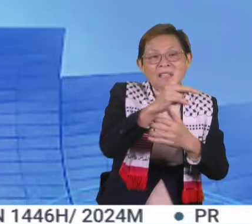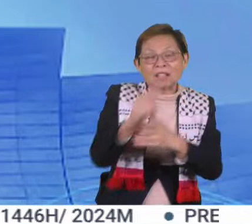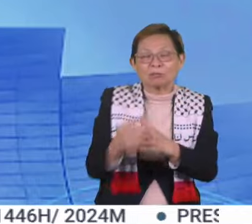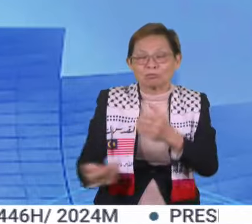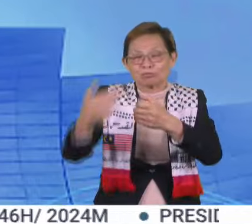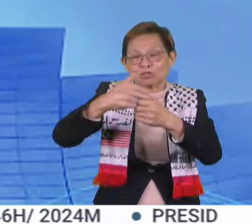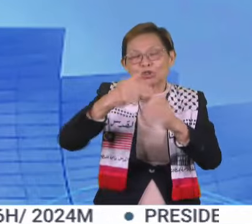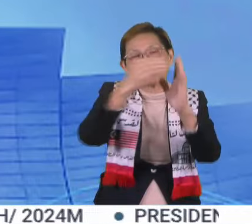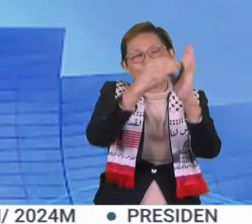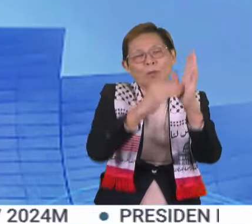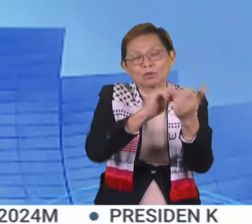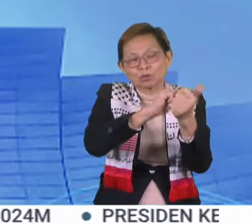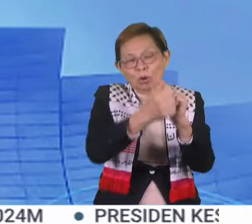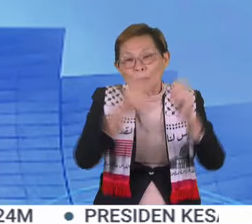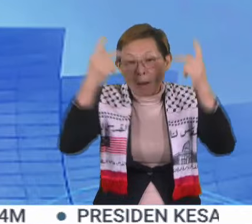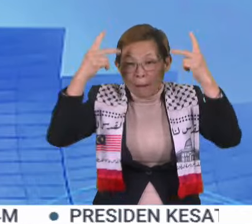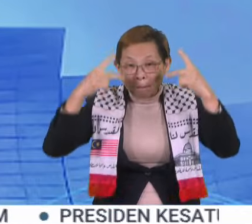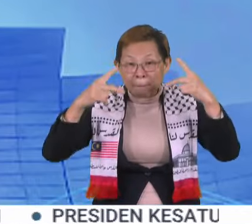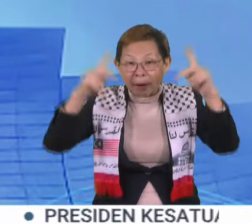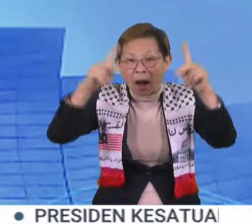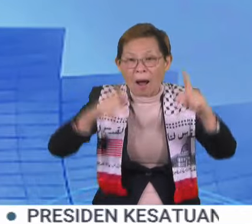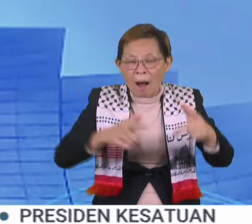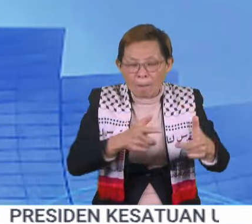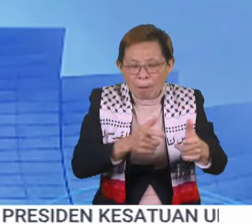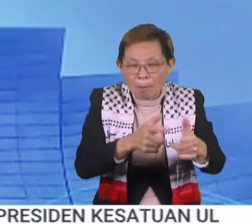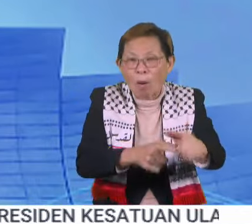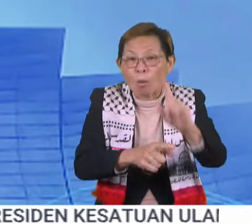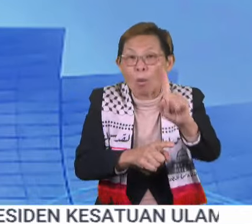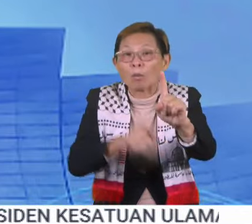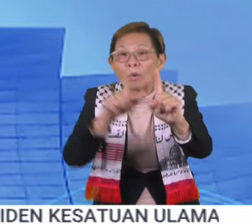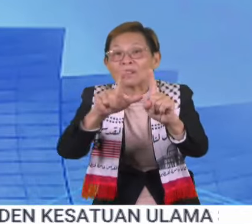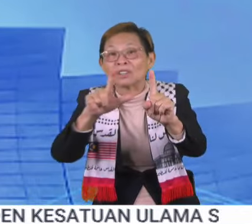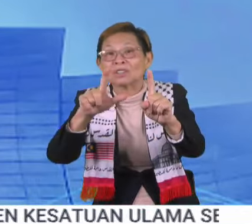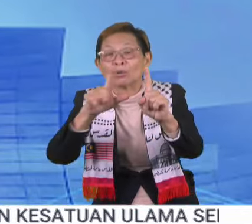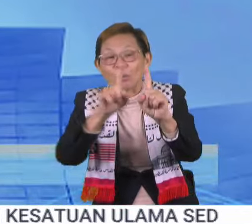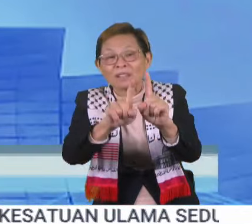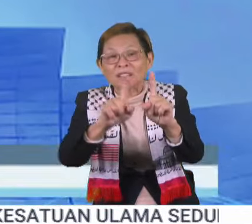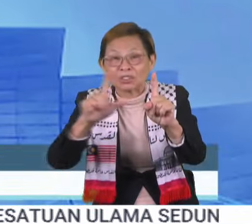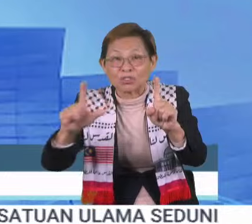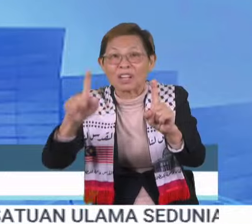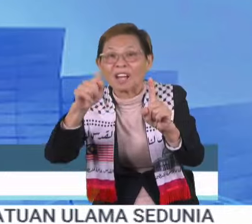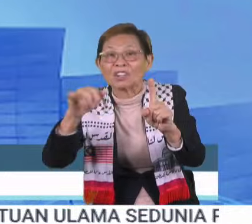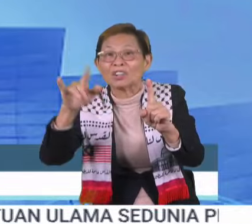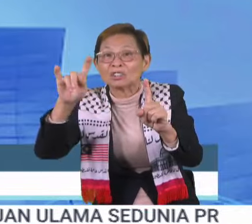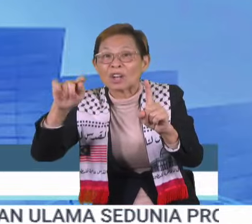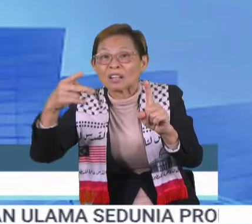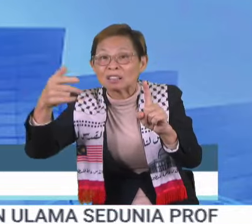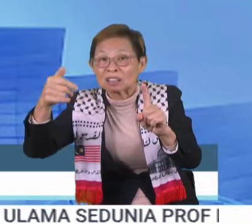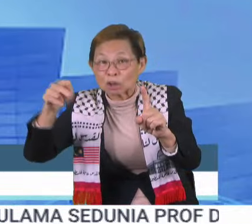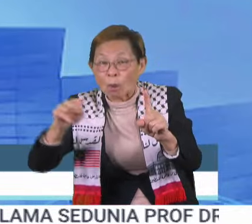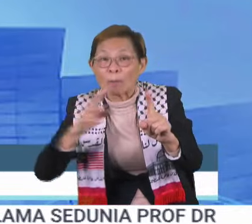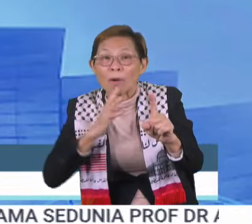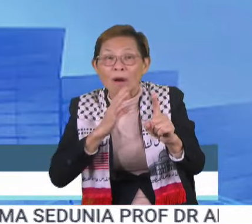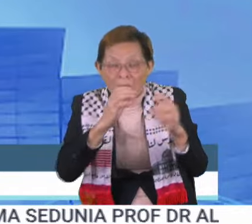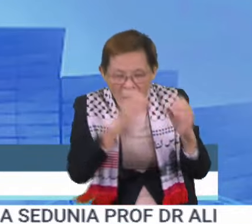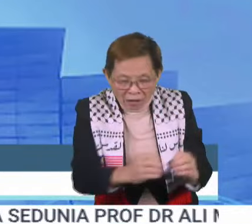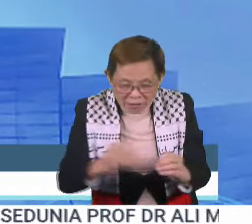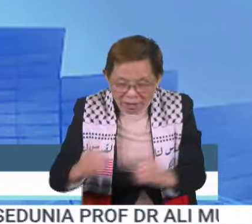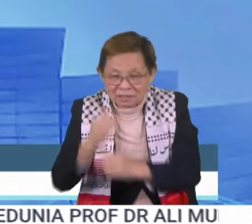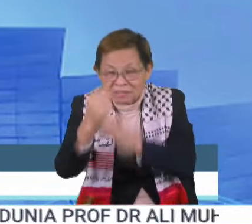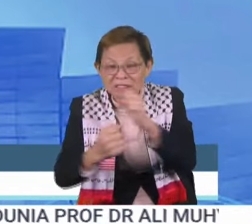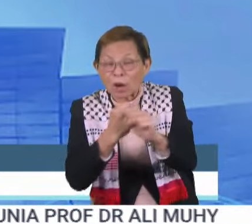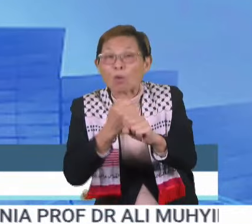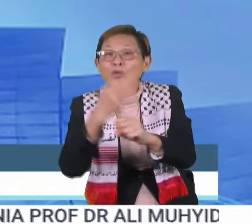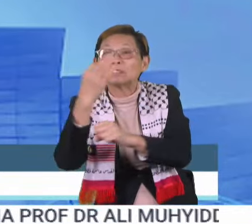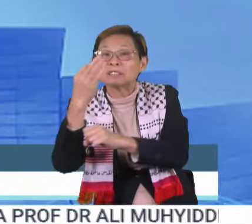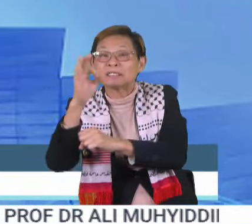sukan tersebut. Pengarah perlumbaan 113 Triathlon Desaru 2024 Andy Fu berkata anjuran tahun ke-9